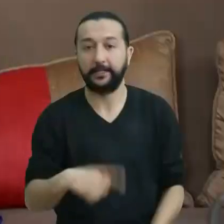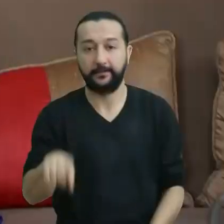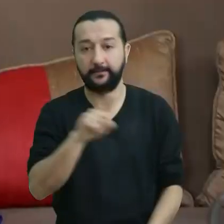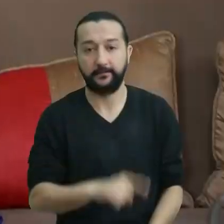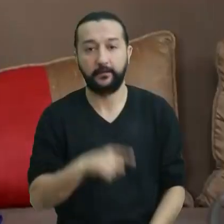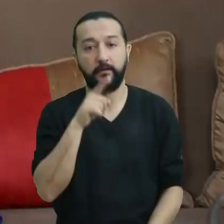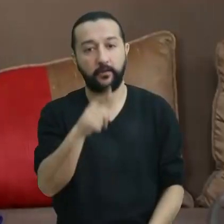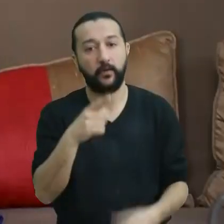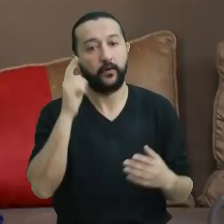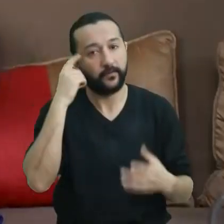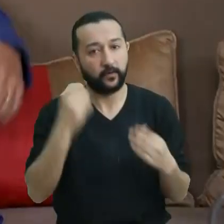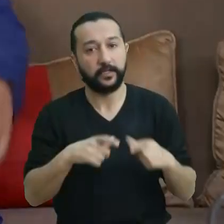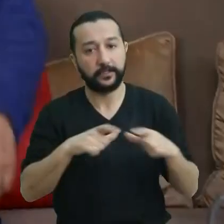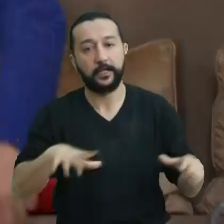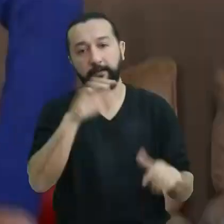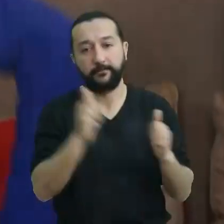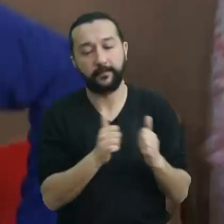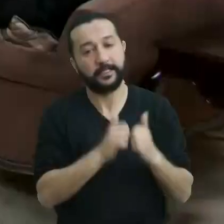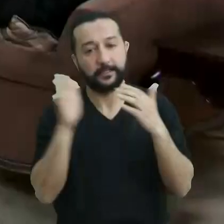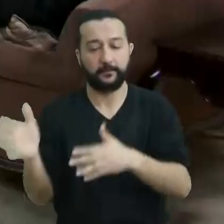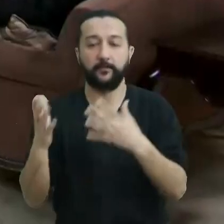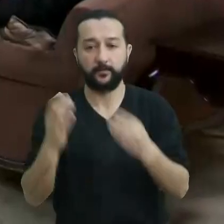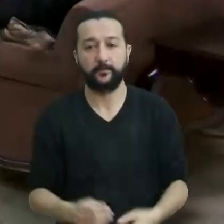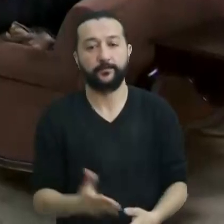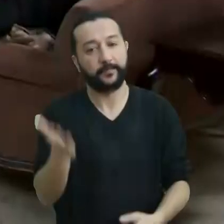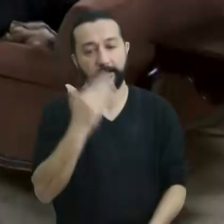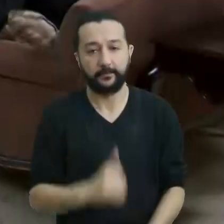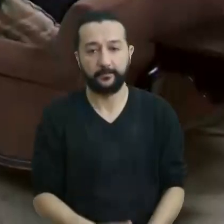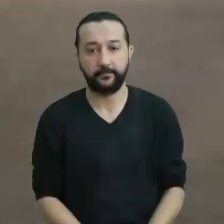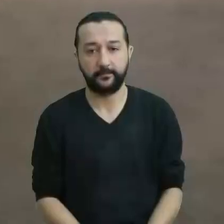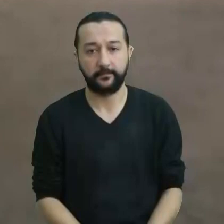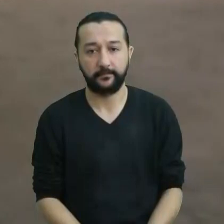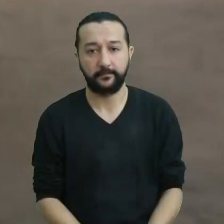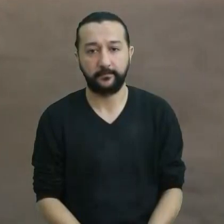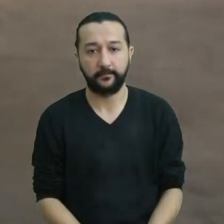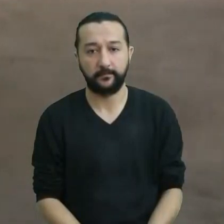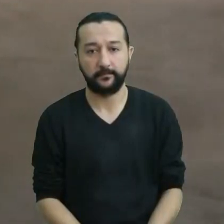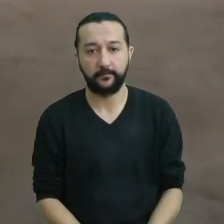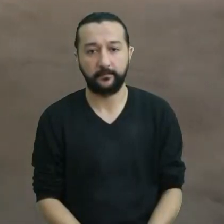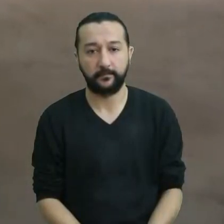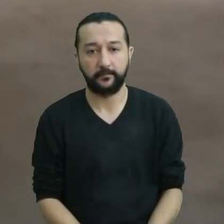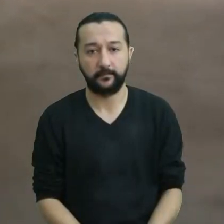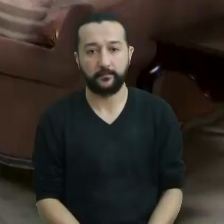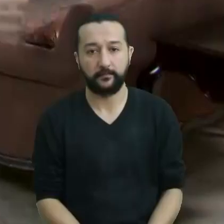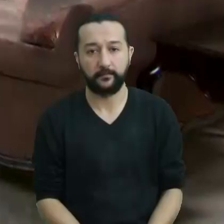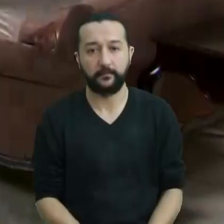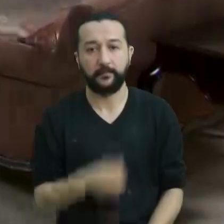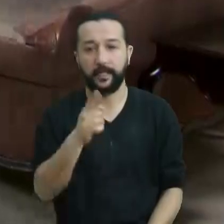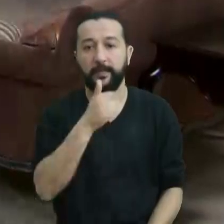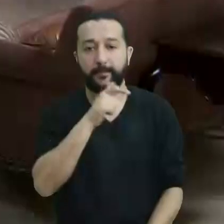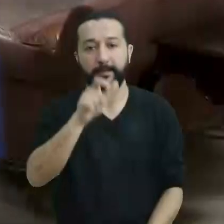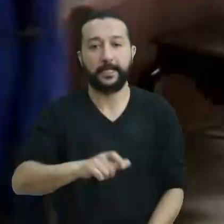dersiniz? O salon iyi olur. Hadi hep beraber gidelim. Hadi. Nurhan diğer salona geçerken ceketini de aldı.